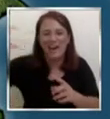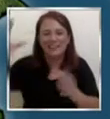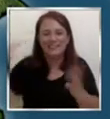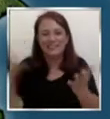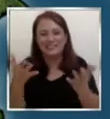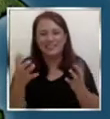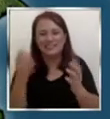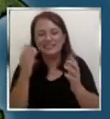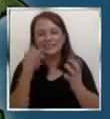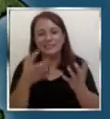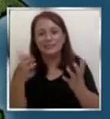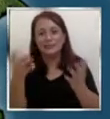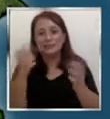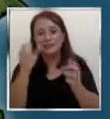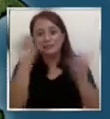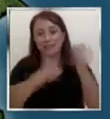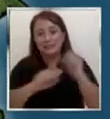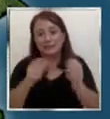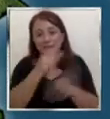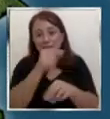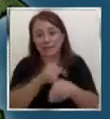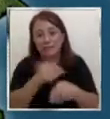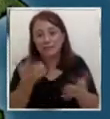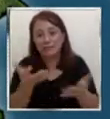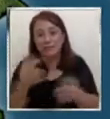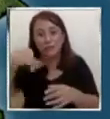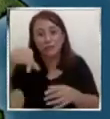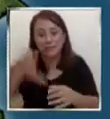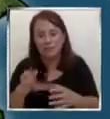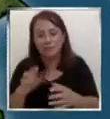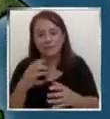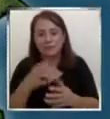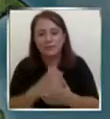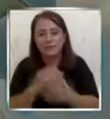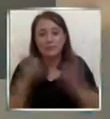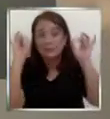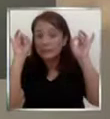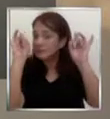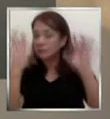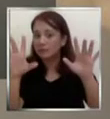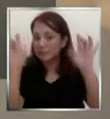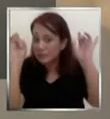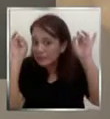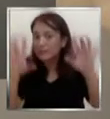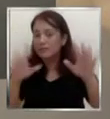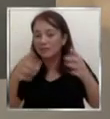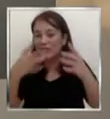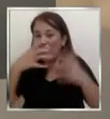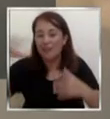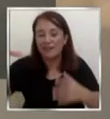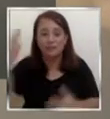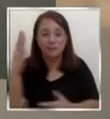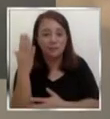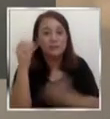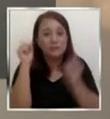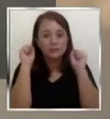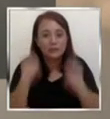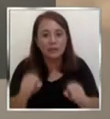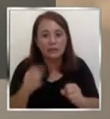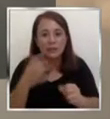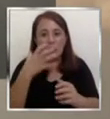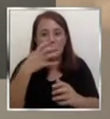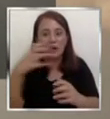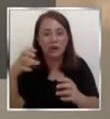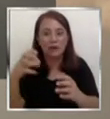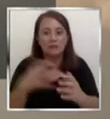Garden ito sa Quezon City kaninang hapon. Mapanganib po ang ganitong init dahil posible ang heat cramps at